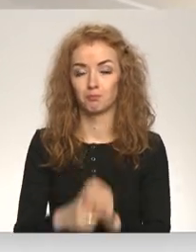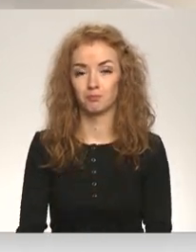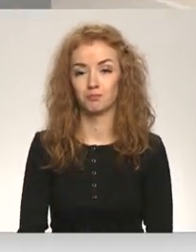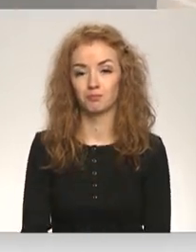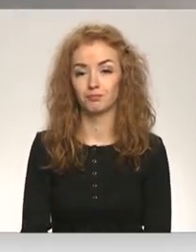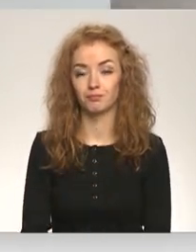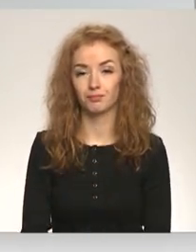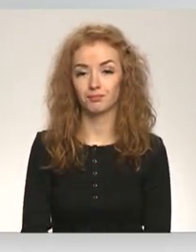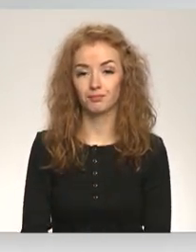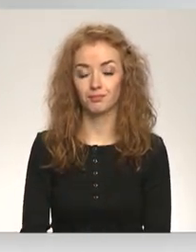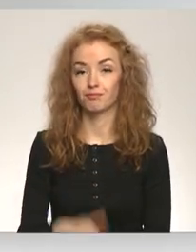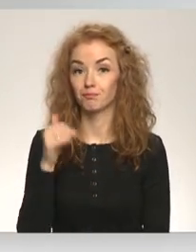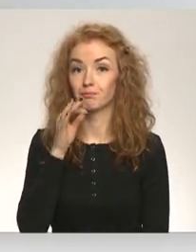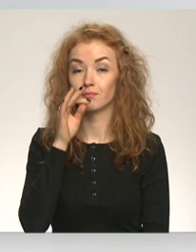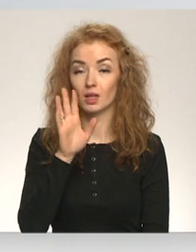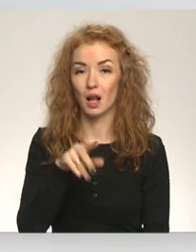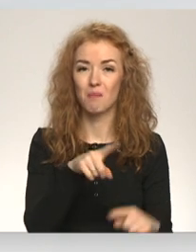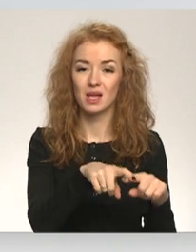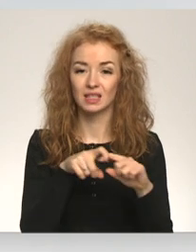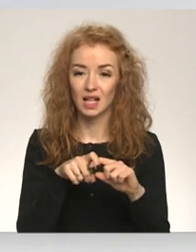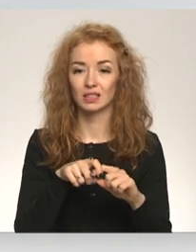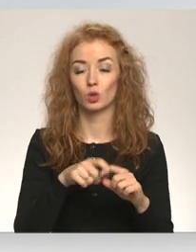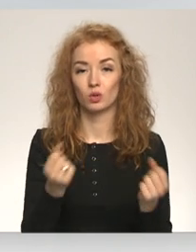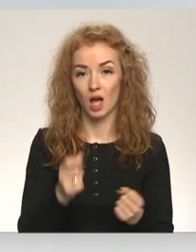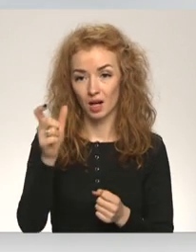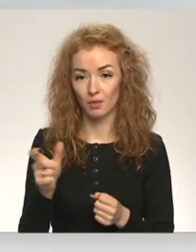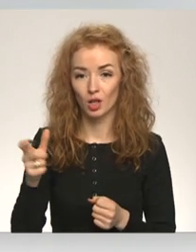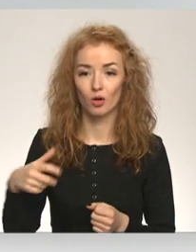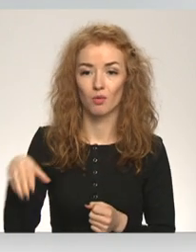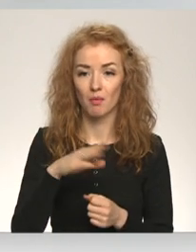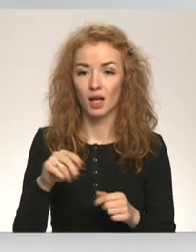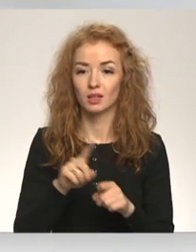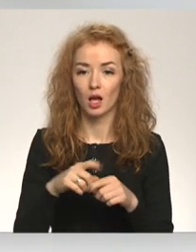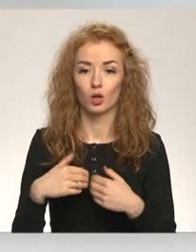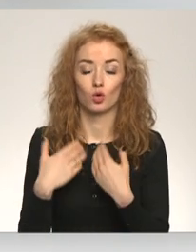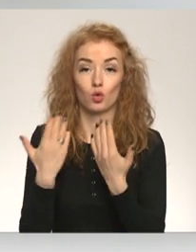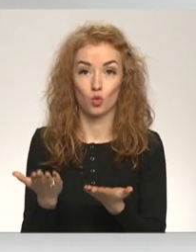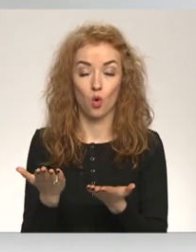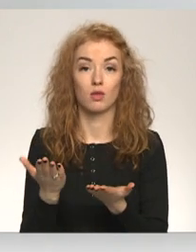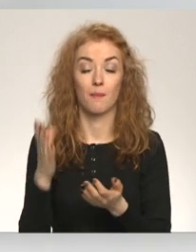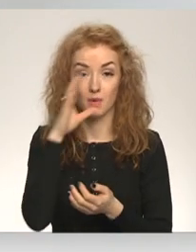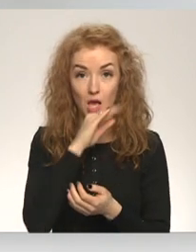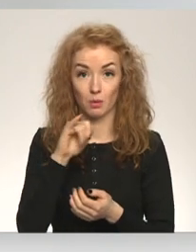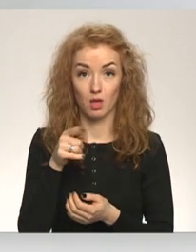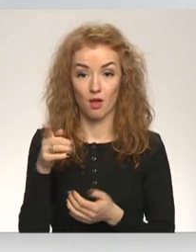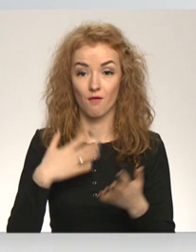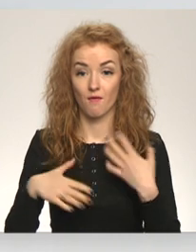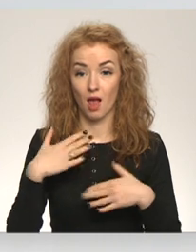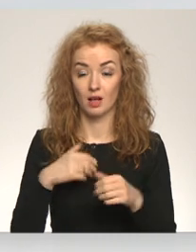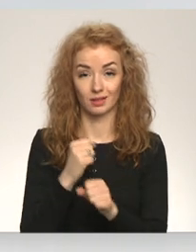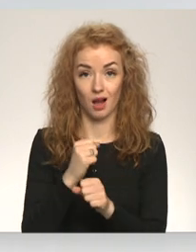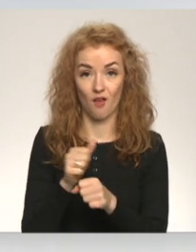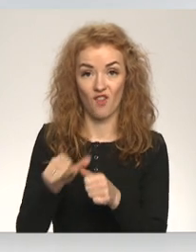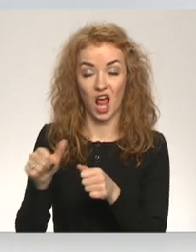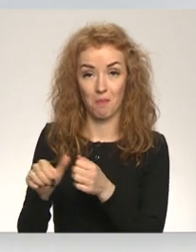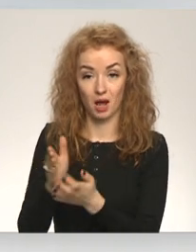Lai piesaistītu darbiniekus, esam gājuši tālāk, mēs arī nodrošinām to, ja ir interesanti, kuri grib strādāt